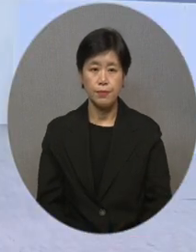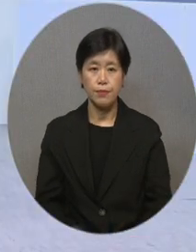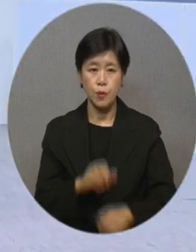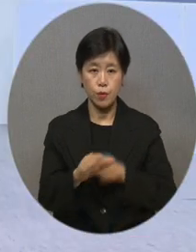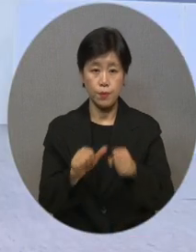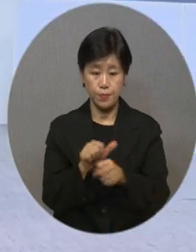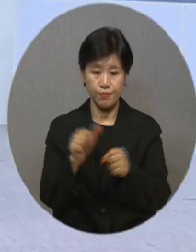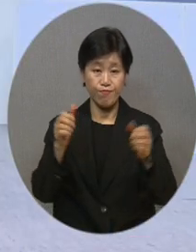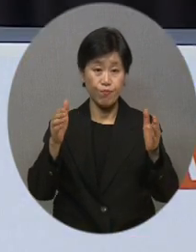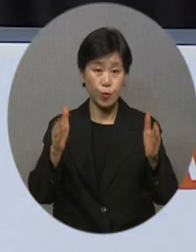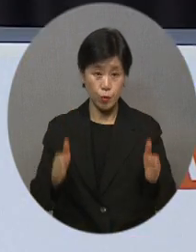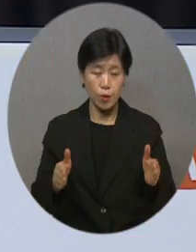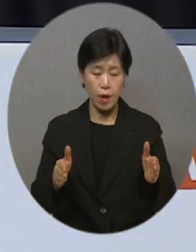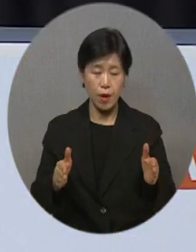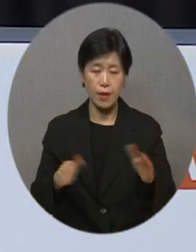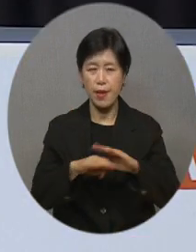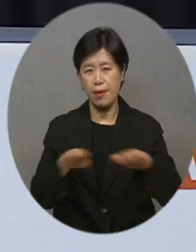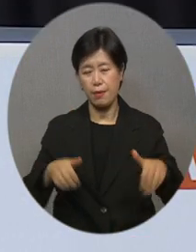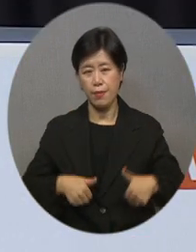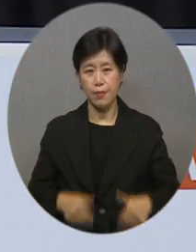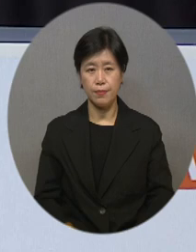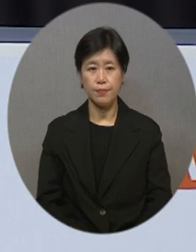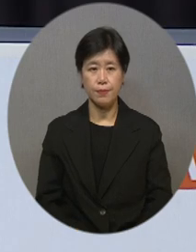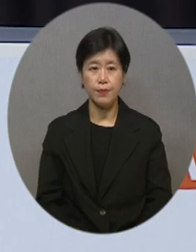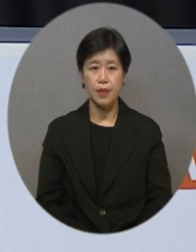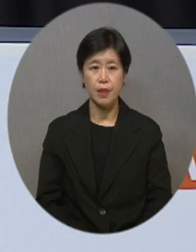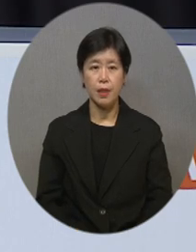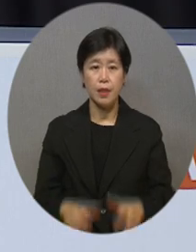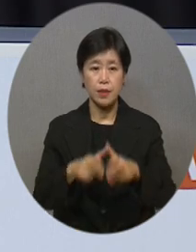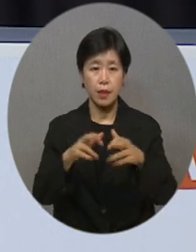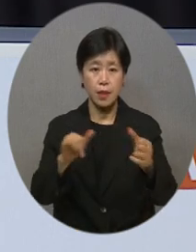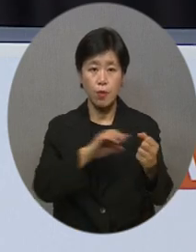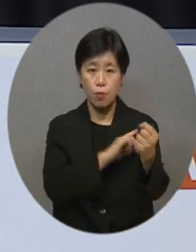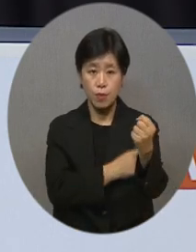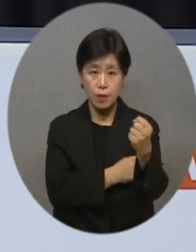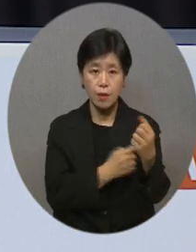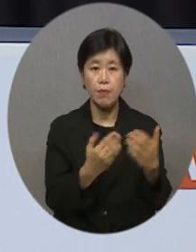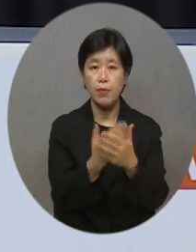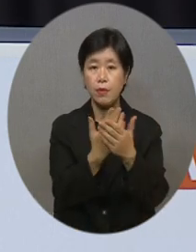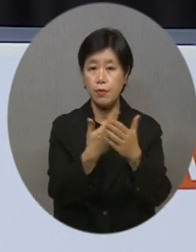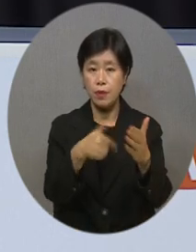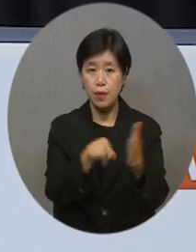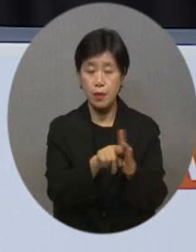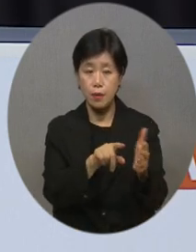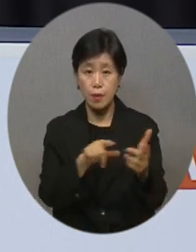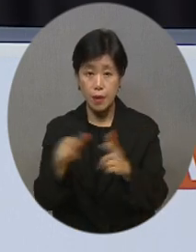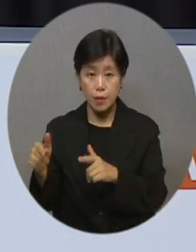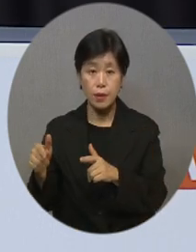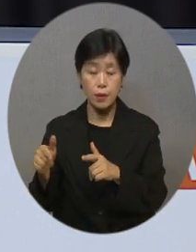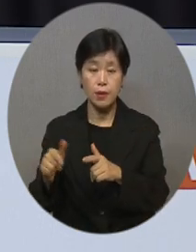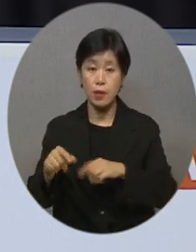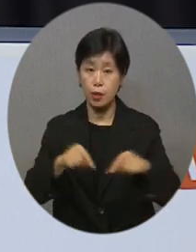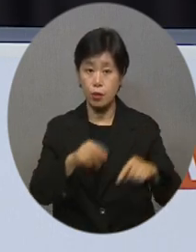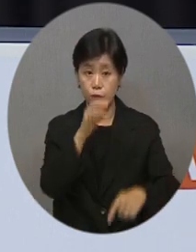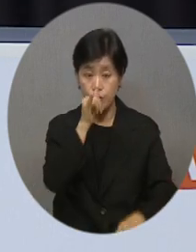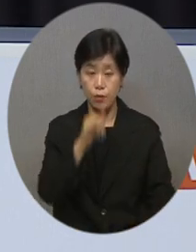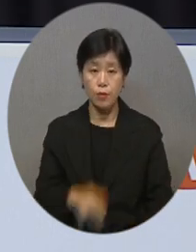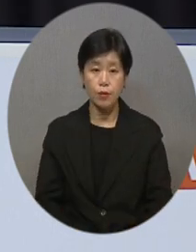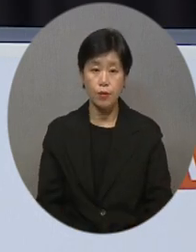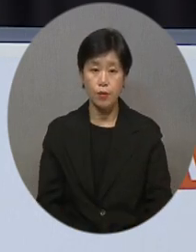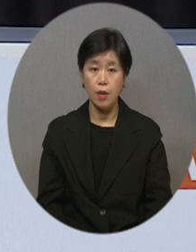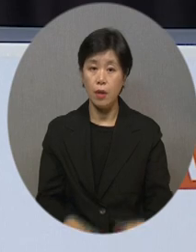5년간의 큰 숙제입니다. 장애인의 권익 향상을 위한 정책도 복지부에서 시행하고 있습니다. 사실